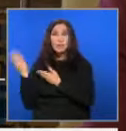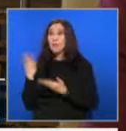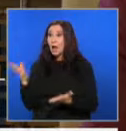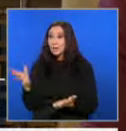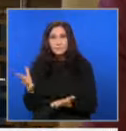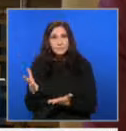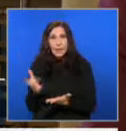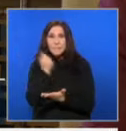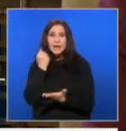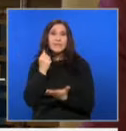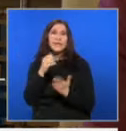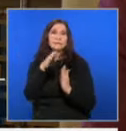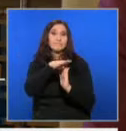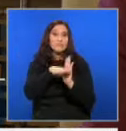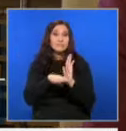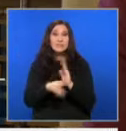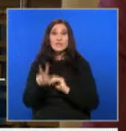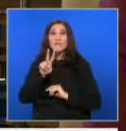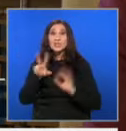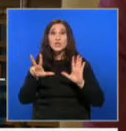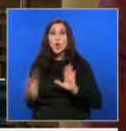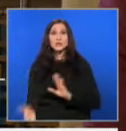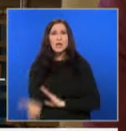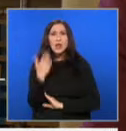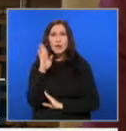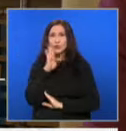открити списъци с 28 000 души,